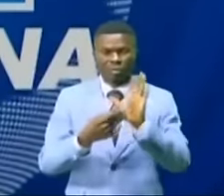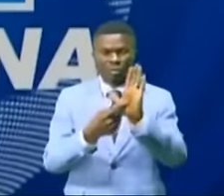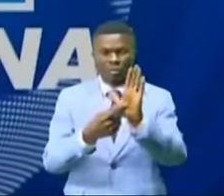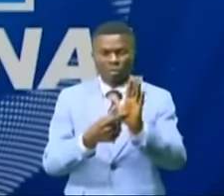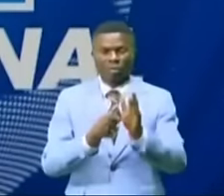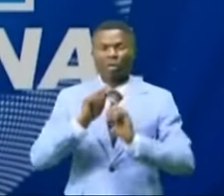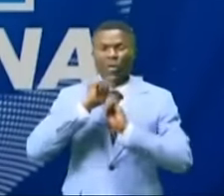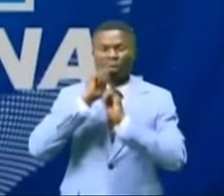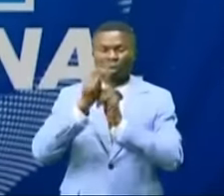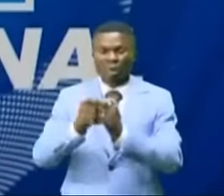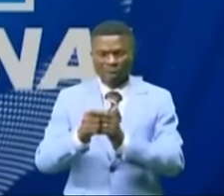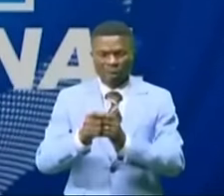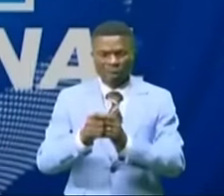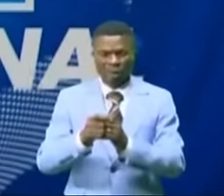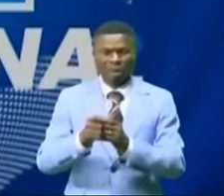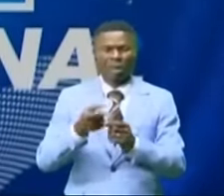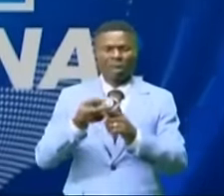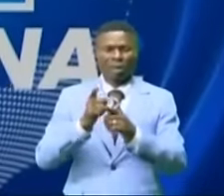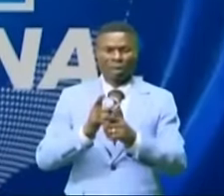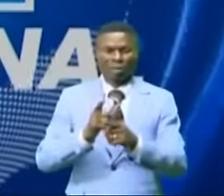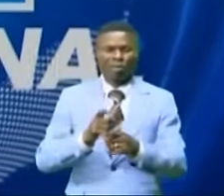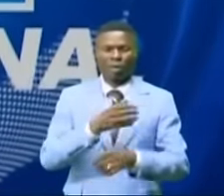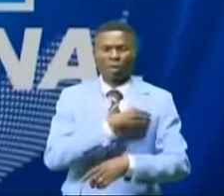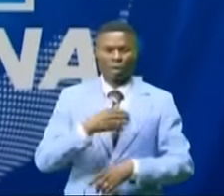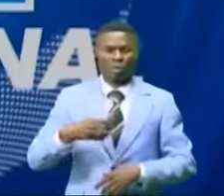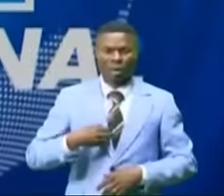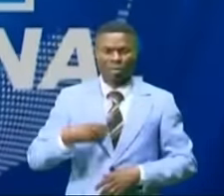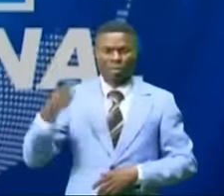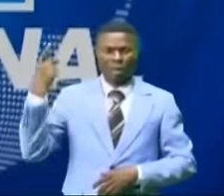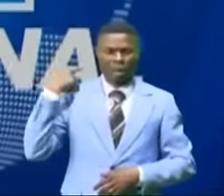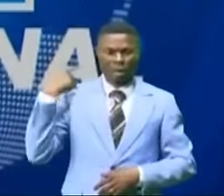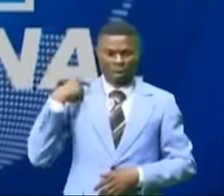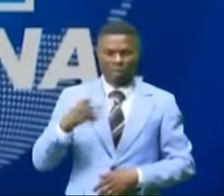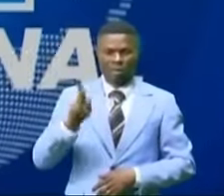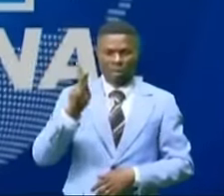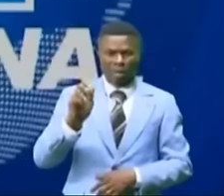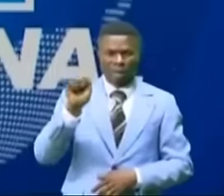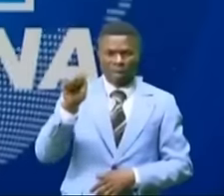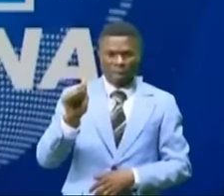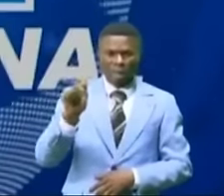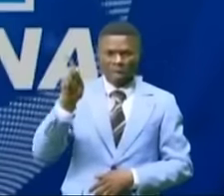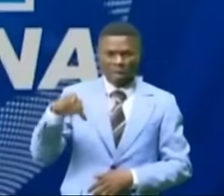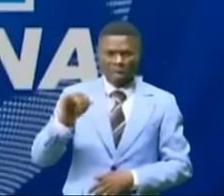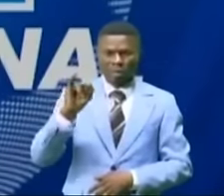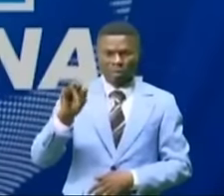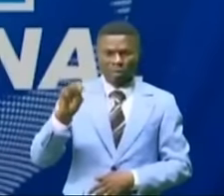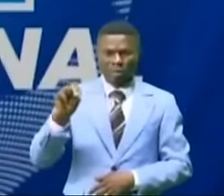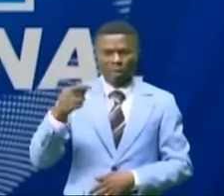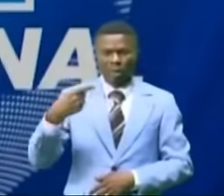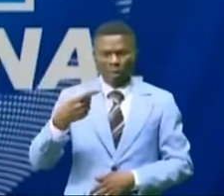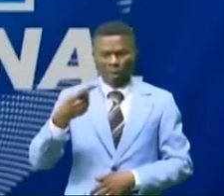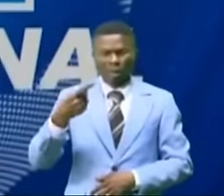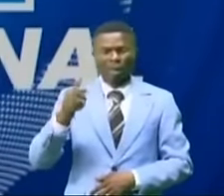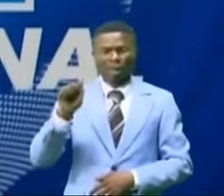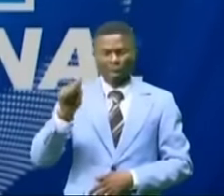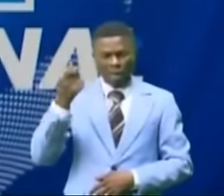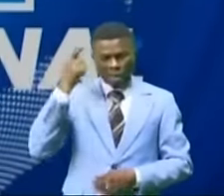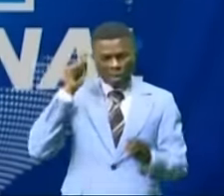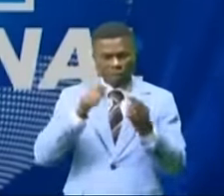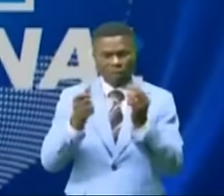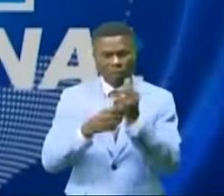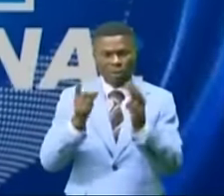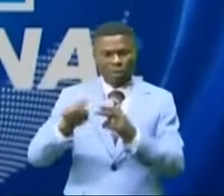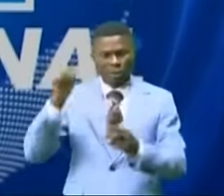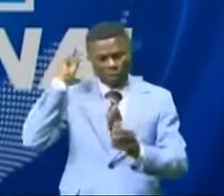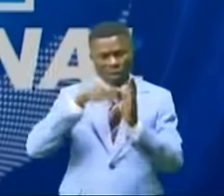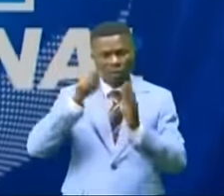Le don qu'a effectué l'honorable Clotilde Kapinga Amulumba aux déplacés de guerre de l'Est. Le